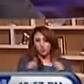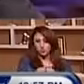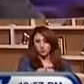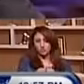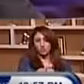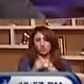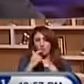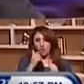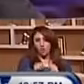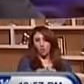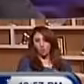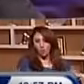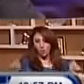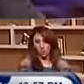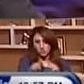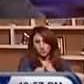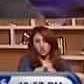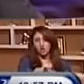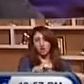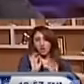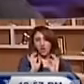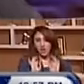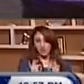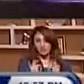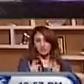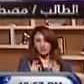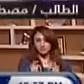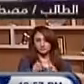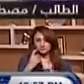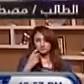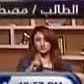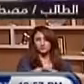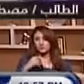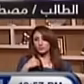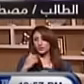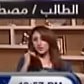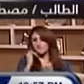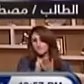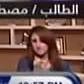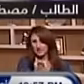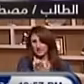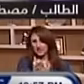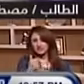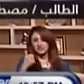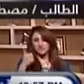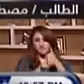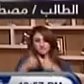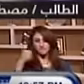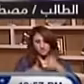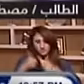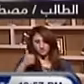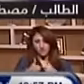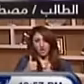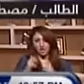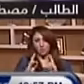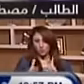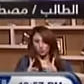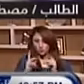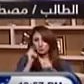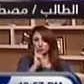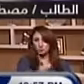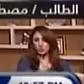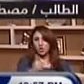في مربع. الاسره لو انا عملت لك منهج وعملت ولغيت لك الامتحانات وطورت لك المدرس